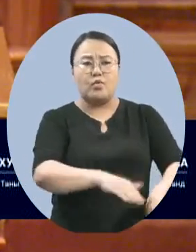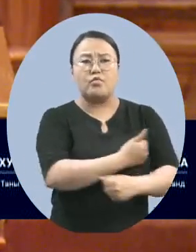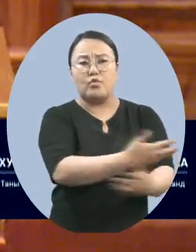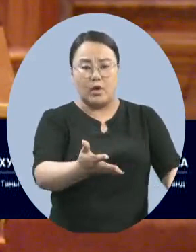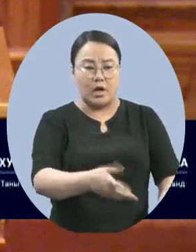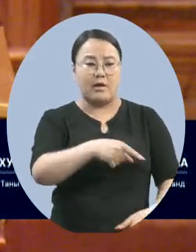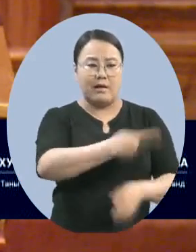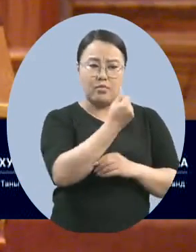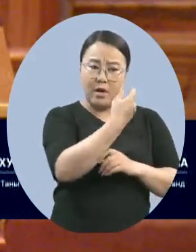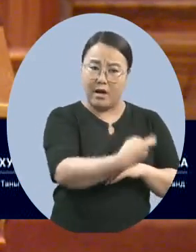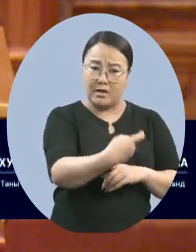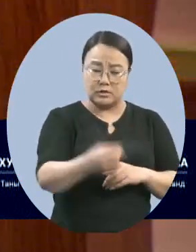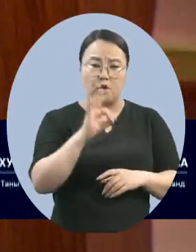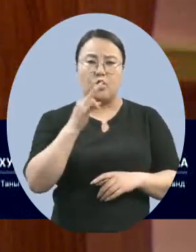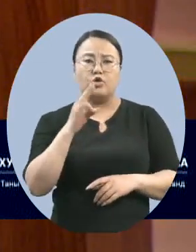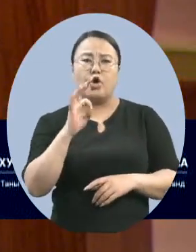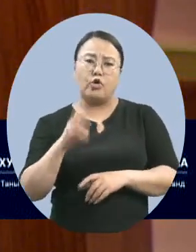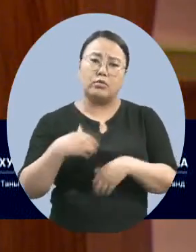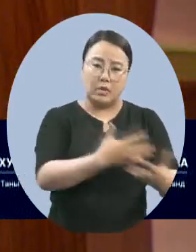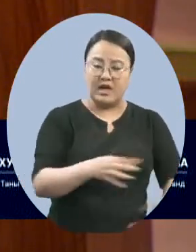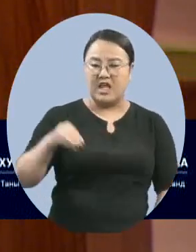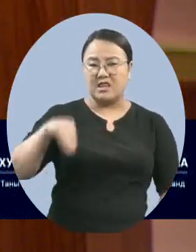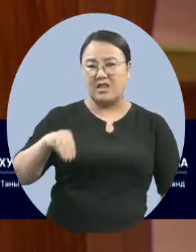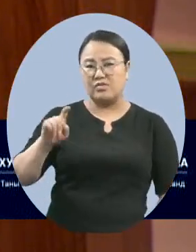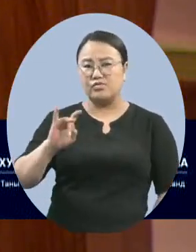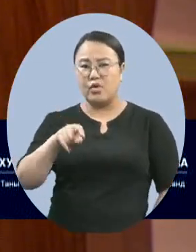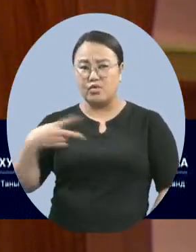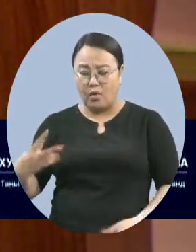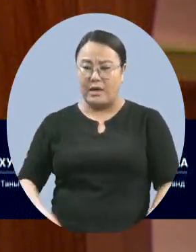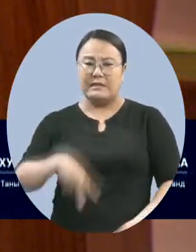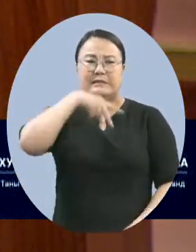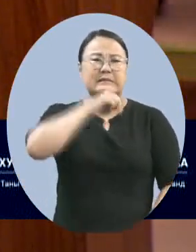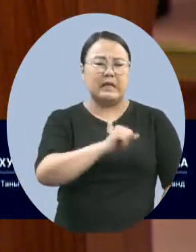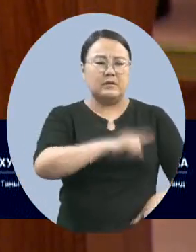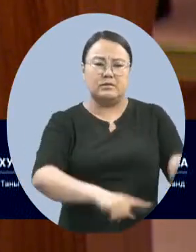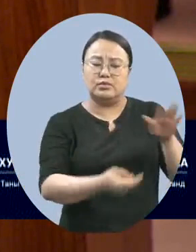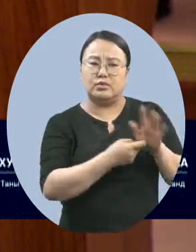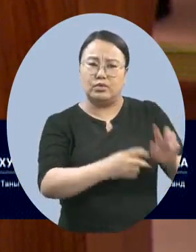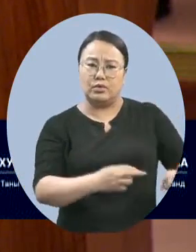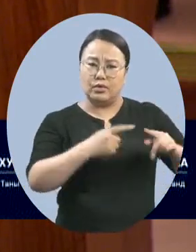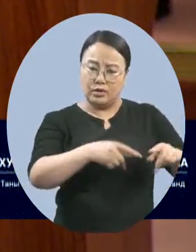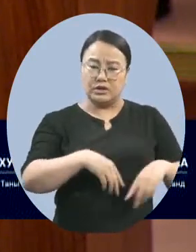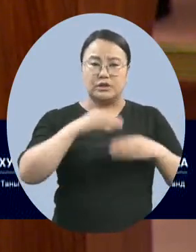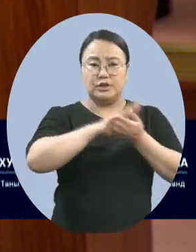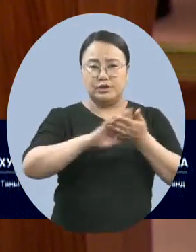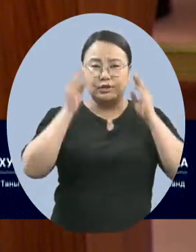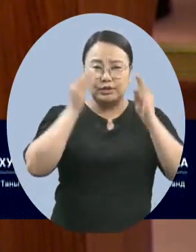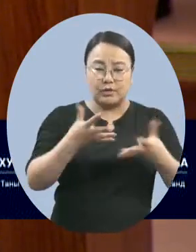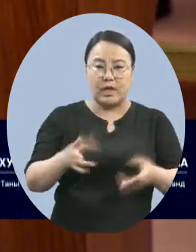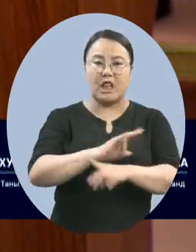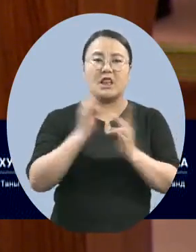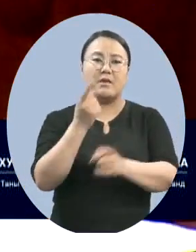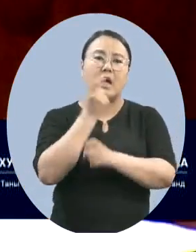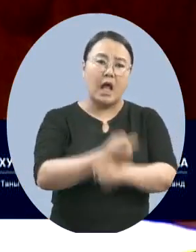мөнгнөөс хасагдсан өрхийн хүүхдэд нөхөж олгох, тэтгэврийн зөрүүний асуудлыг цалингийн суурь итгэл зүйн шинжлэх замаар шийдвэрлэх, нийгмийн